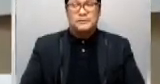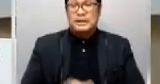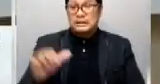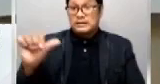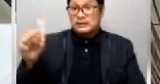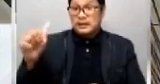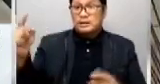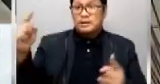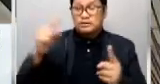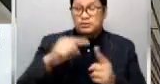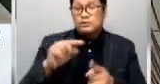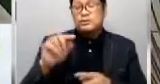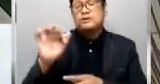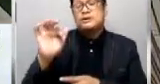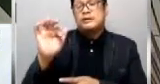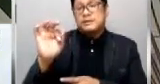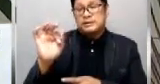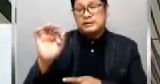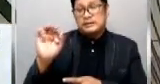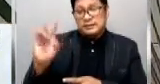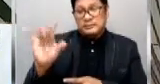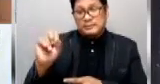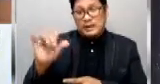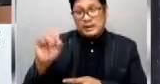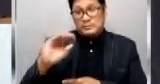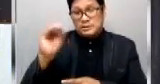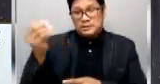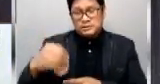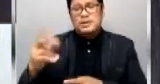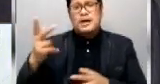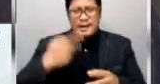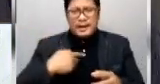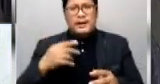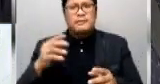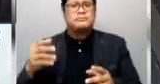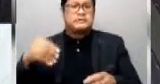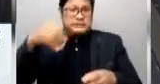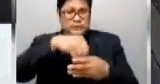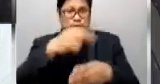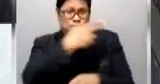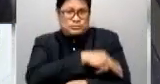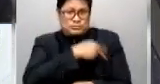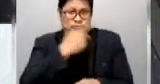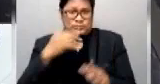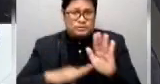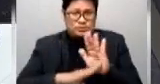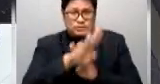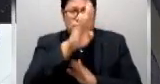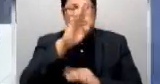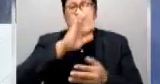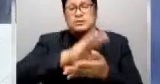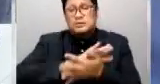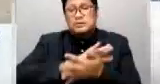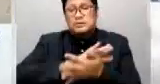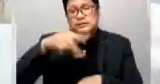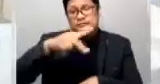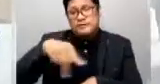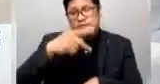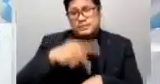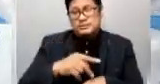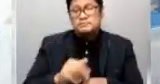10-15% na raw ang itinaas ng mga nako-confine sa mga pribadong ospital bunsod ng pagtaas ng COVID cases sa bansa. Ayon